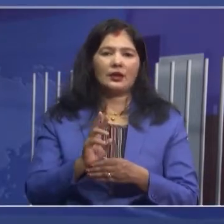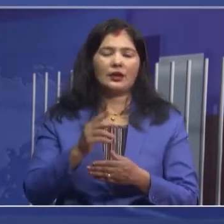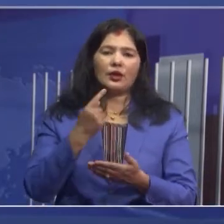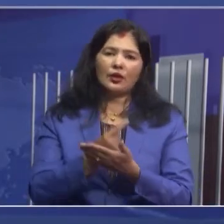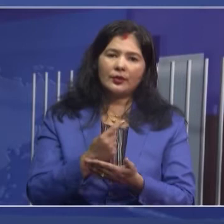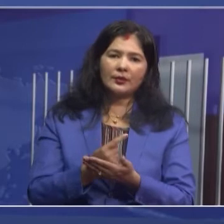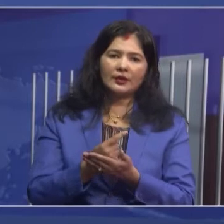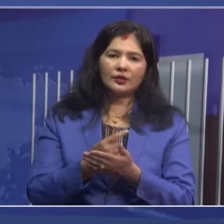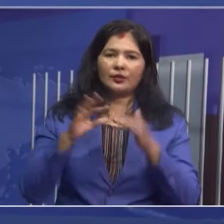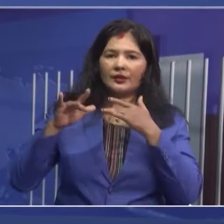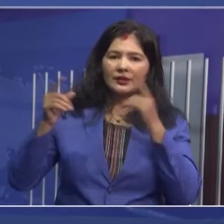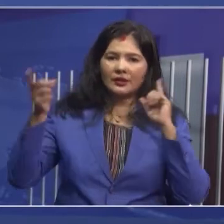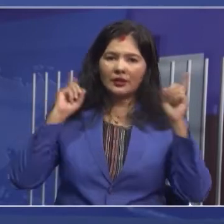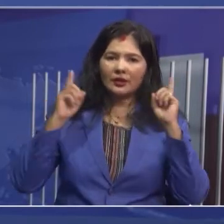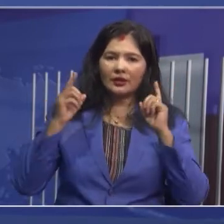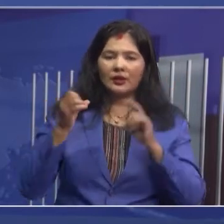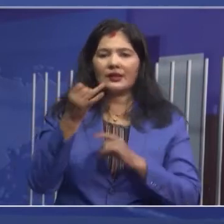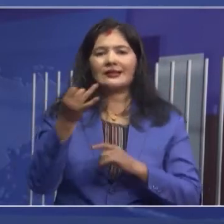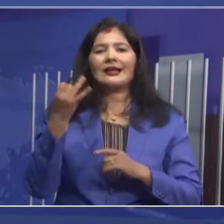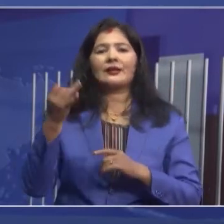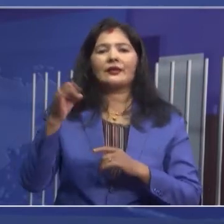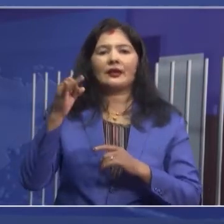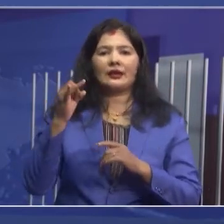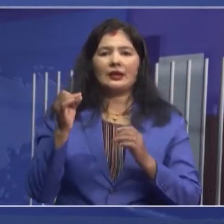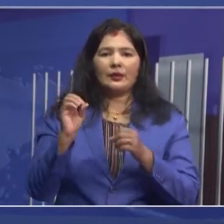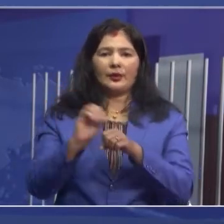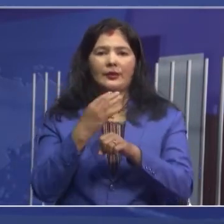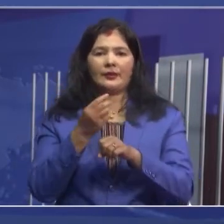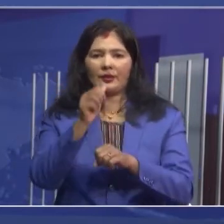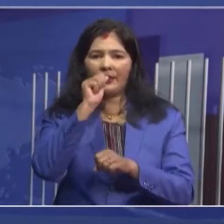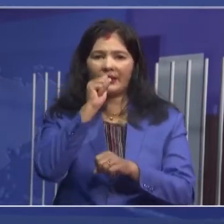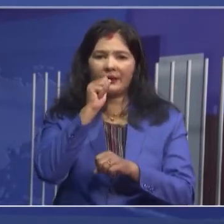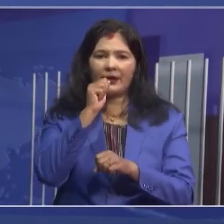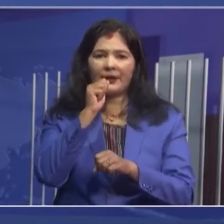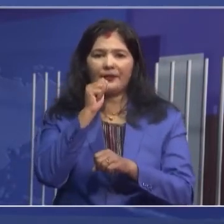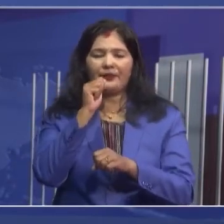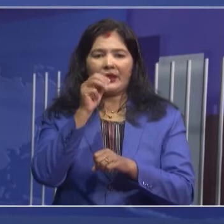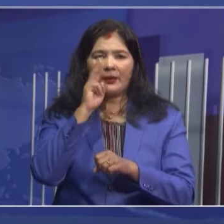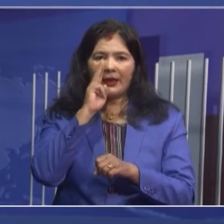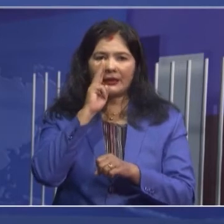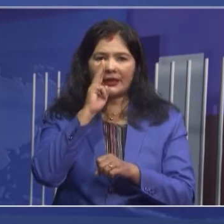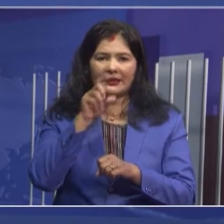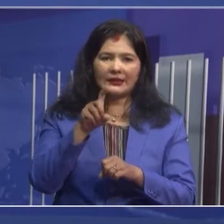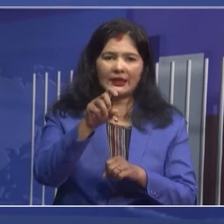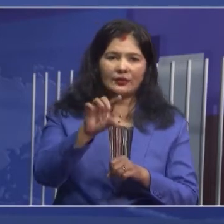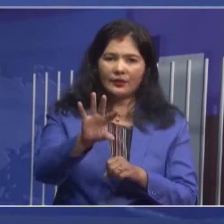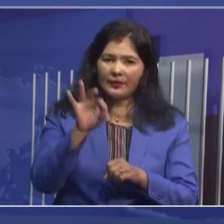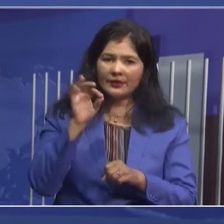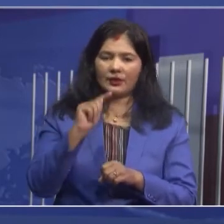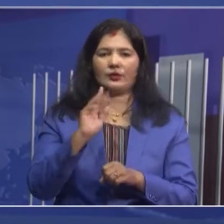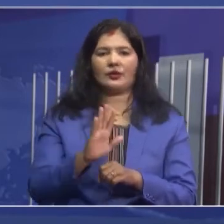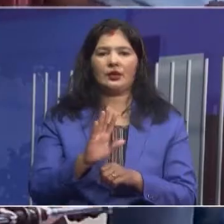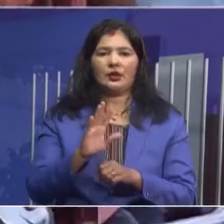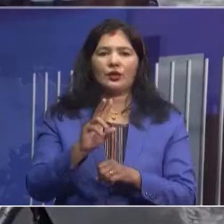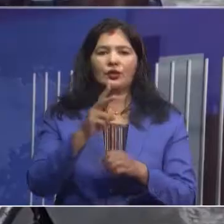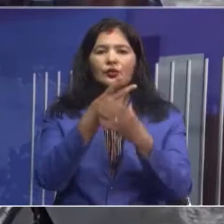कपिलवस्तुको कृष्णनगर नगरपालिकाको झाडापखाला प्रभावित क्षेत्रको पिउने पानीमा कोलिफर्म र इकोली फेला परेको छ फेला परेका दुवै